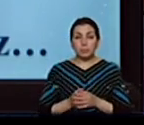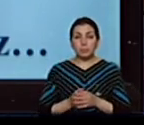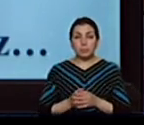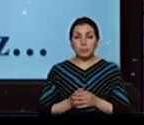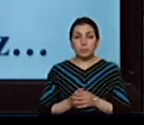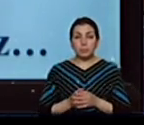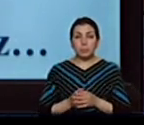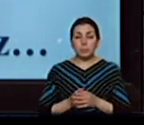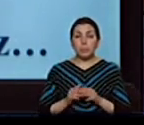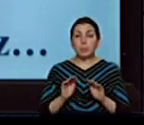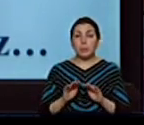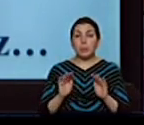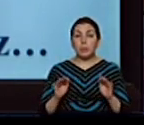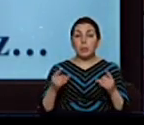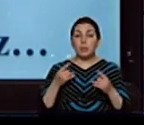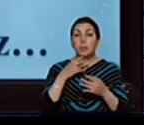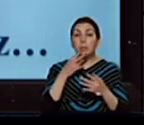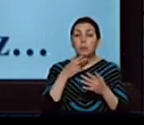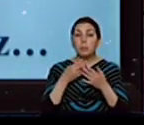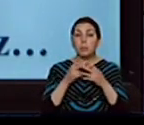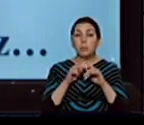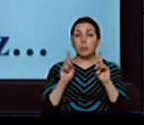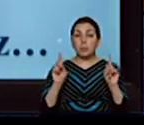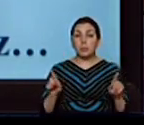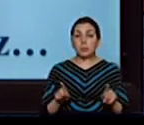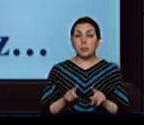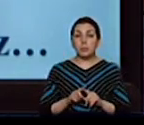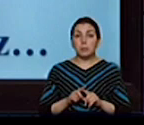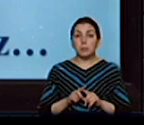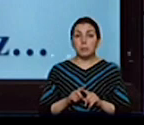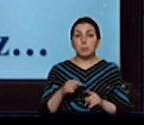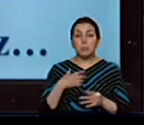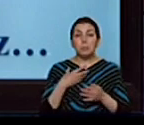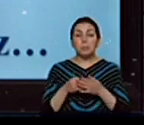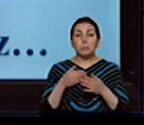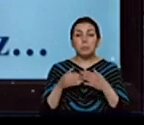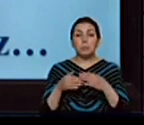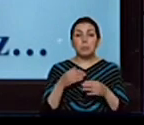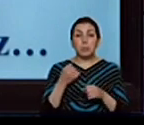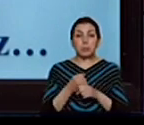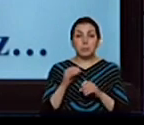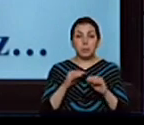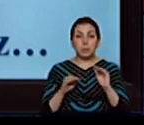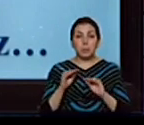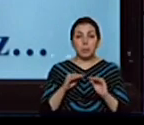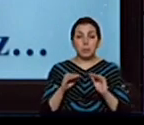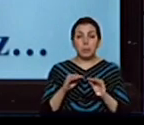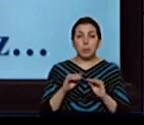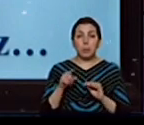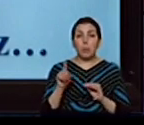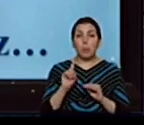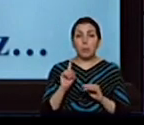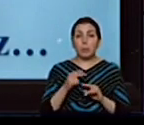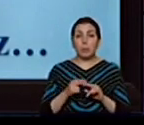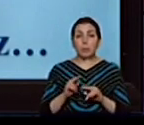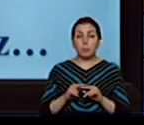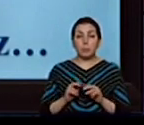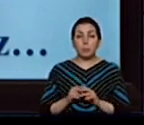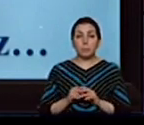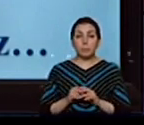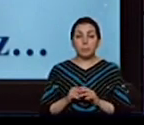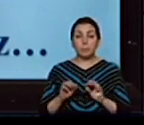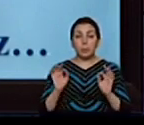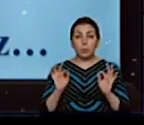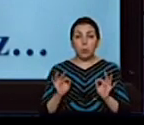Bolajonlar, ekranga e'tibor bering. O'z qo'limiz bilan yasaymiz. Nima ekan bu? To'g'ri,